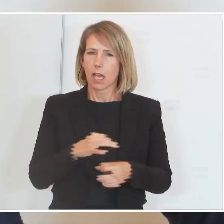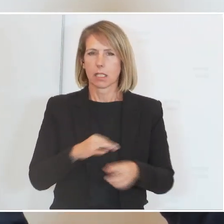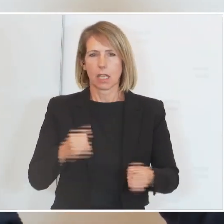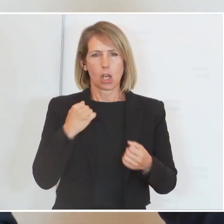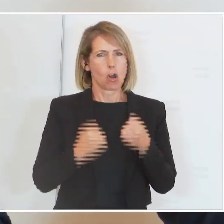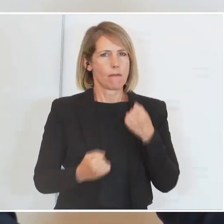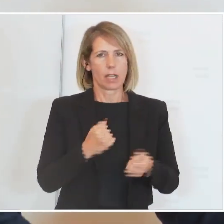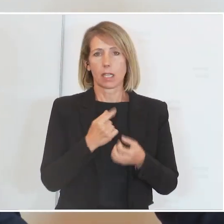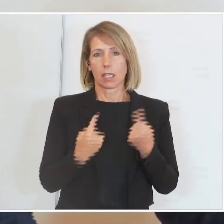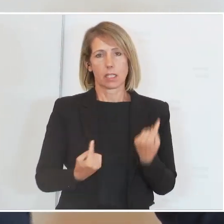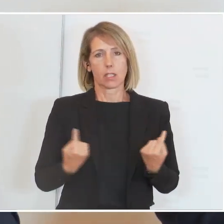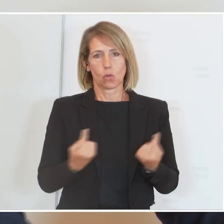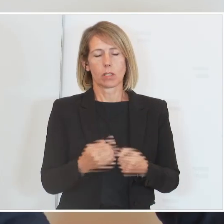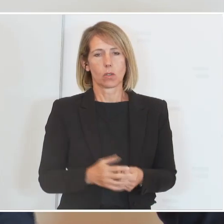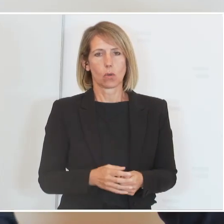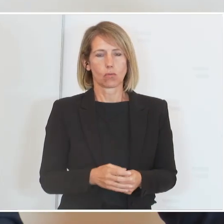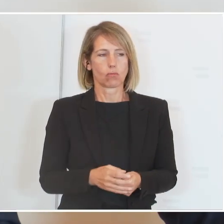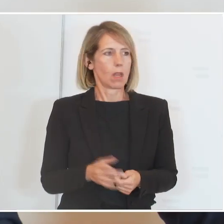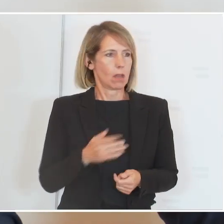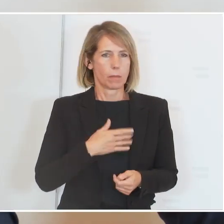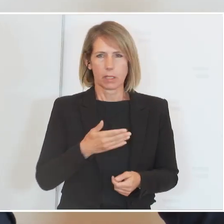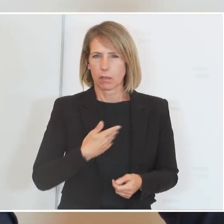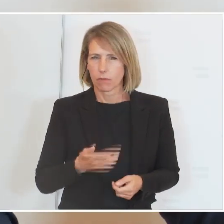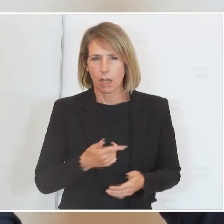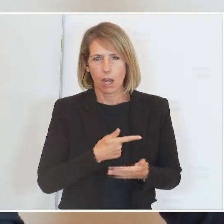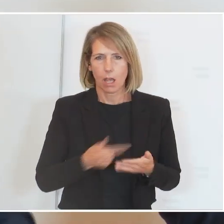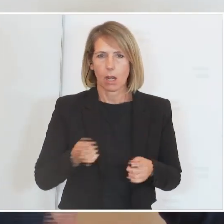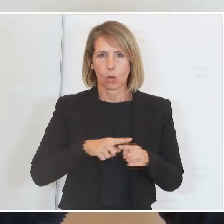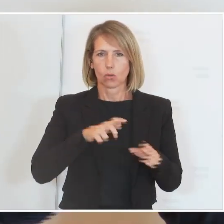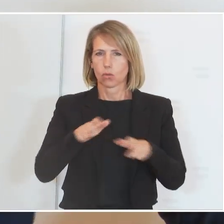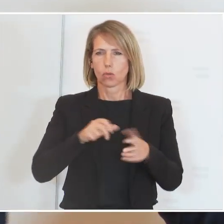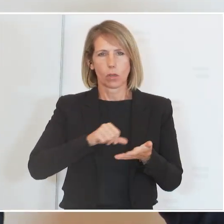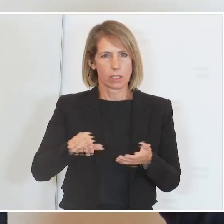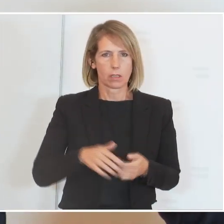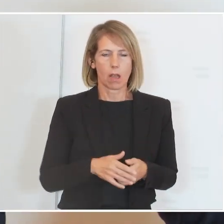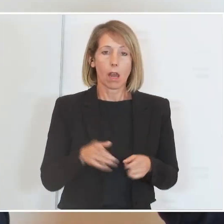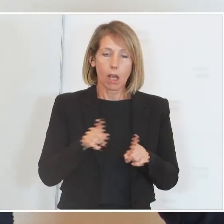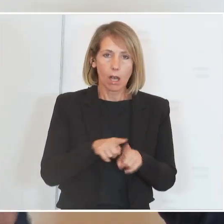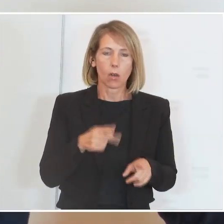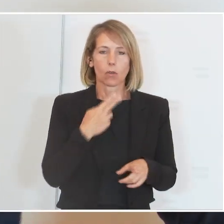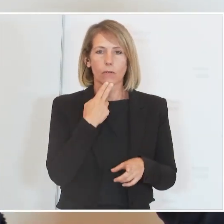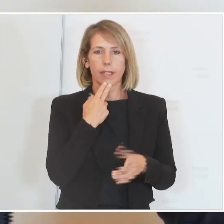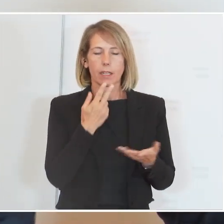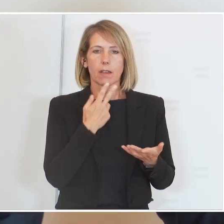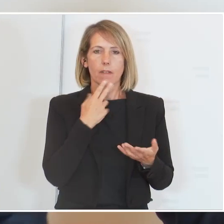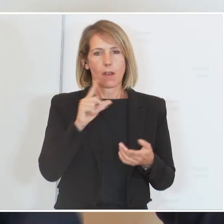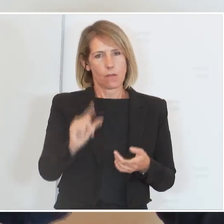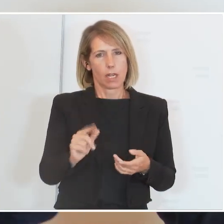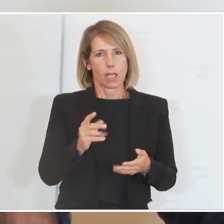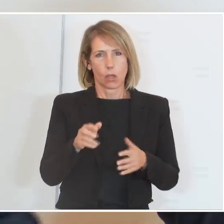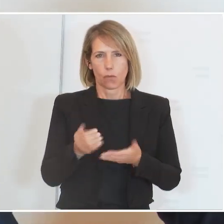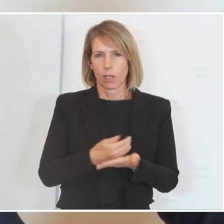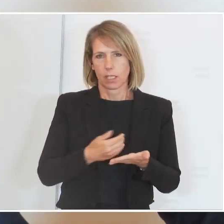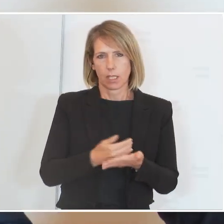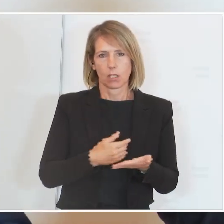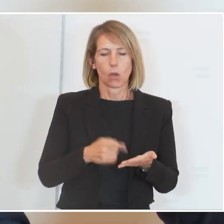Situation. Und das betrifft ja alle Lohn- und Einkommensteuerzahlerinnen und jetzt auch die, die weniger verdienen. Oft wurde die